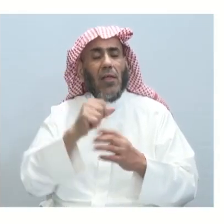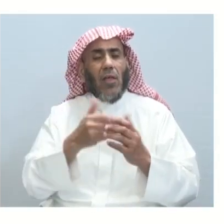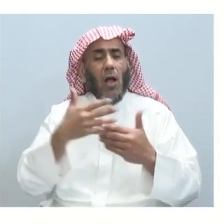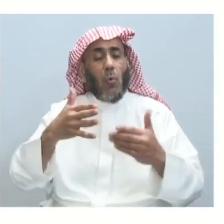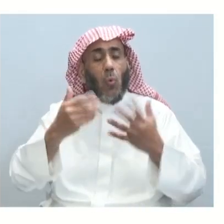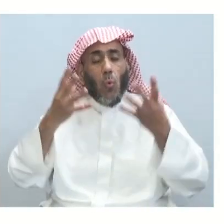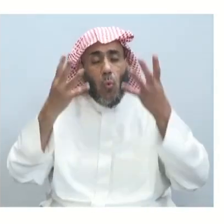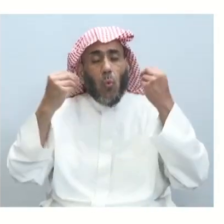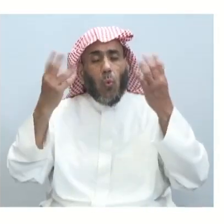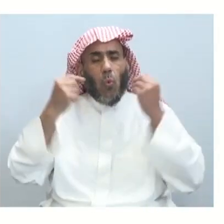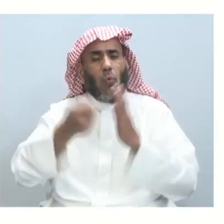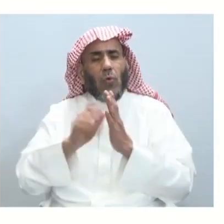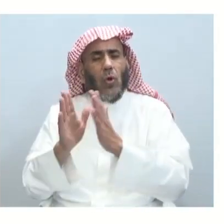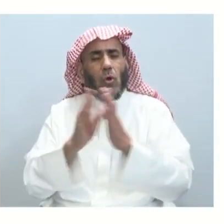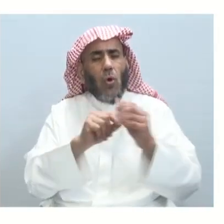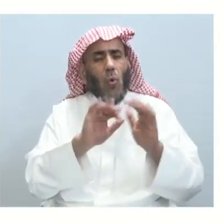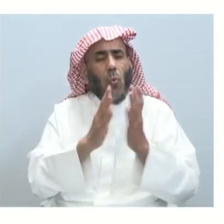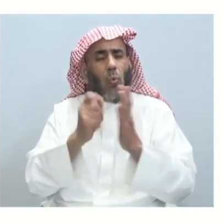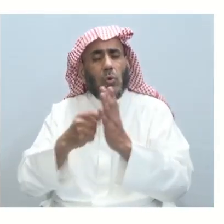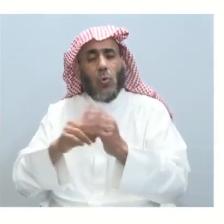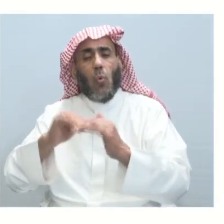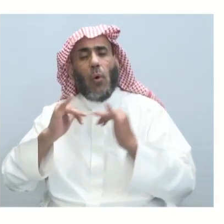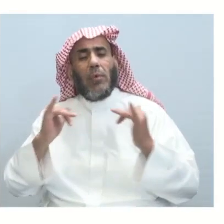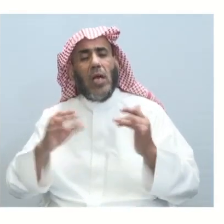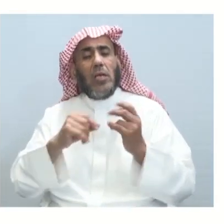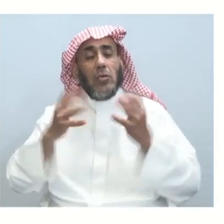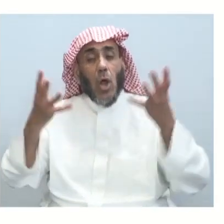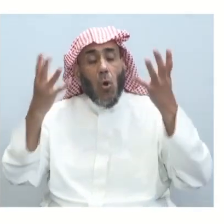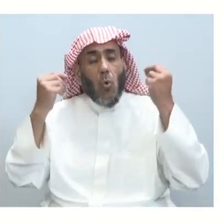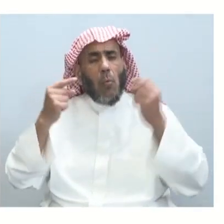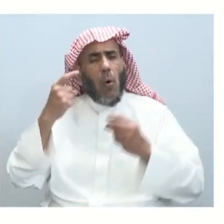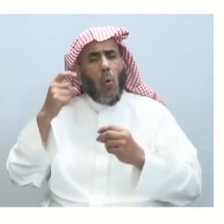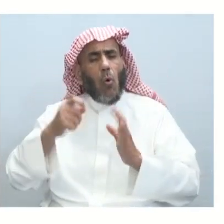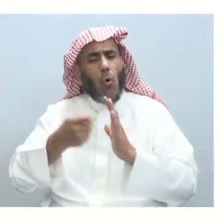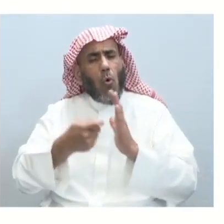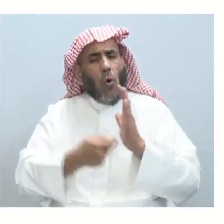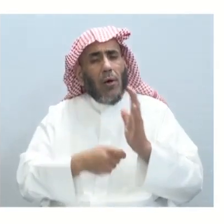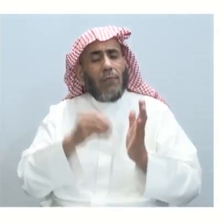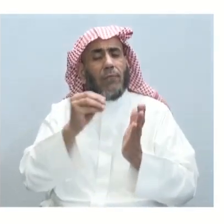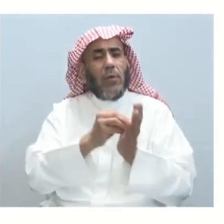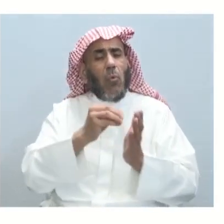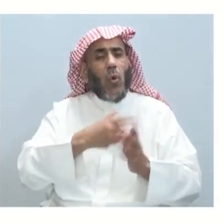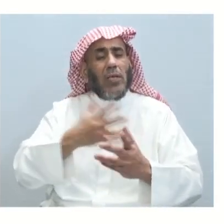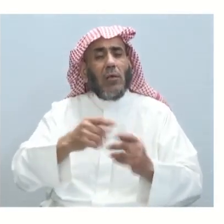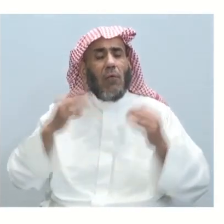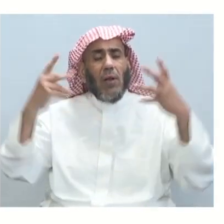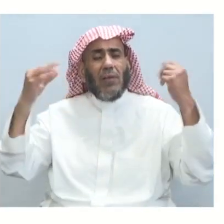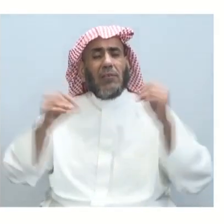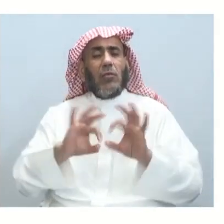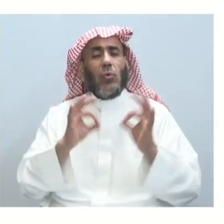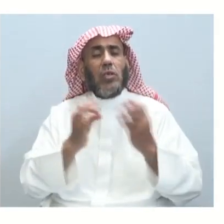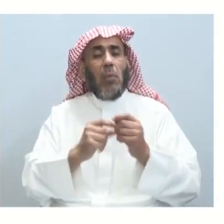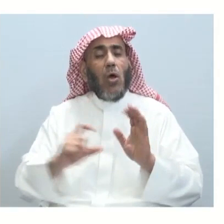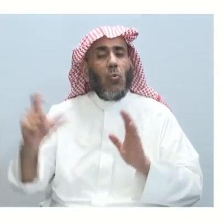طلب العلم في الكتاتيب ودور الوراقين ومجالس العلماء وكان كانت كتبه في موضوعات شتى في الفلسفه والاجتماعي